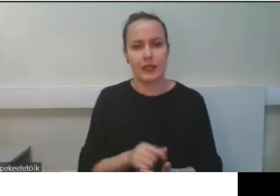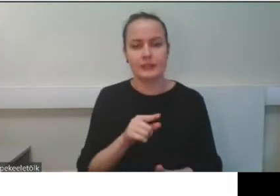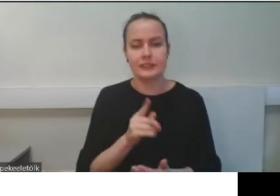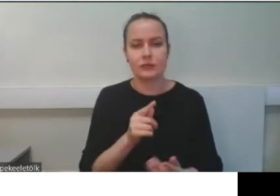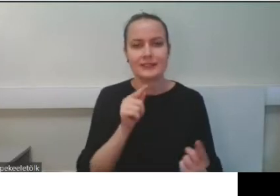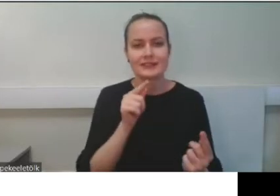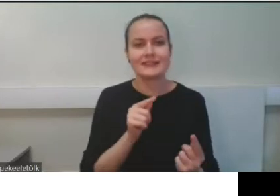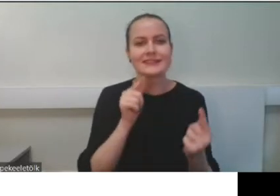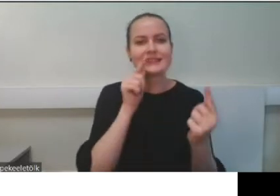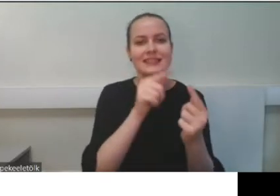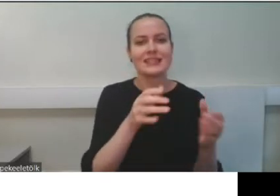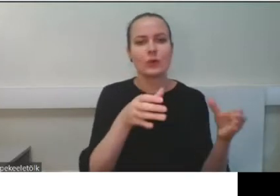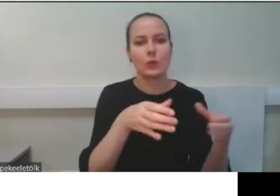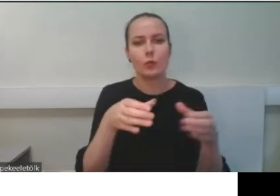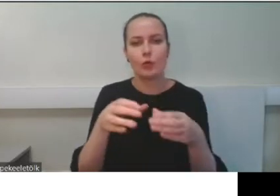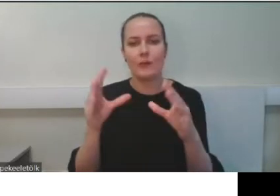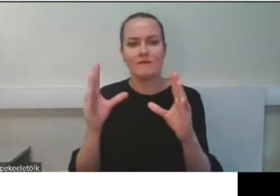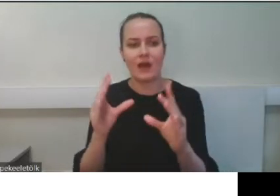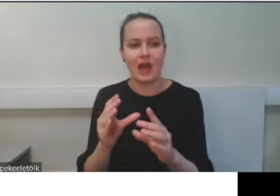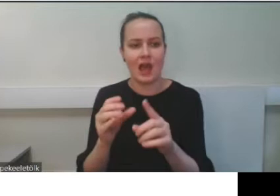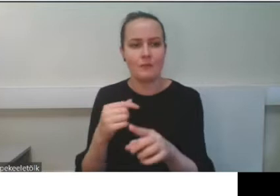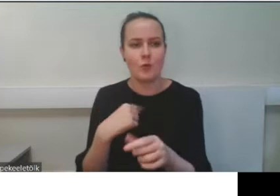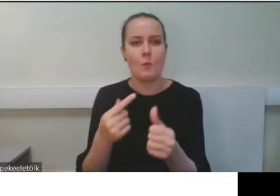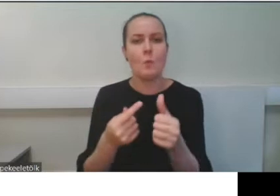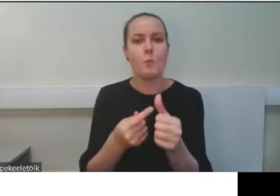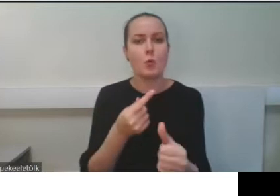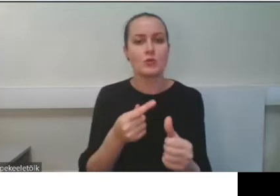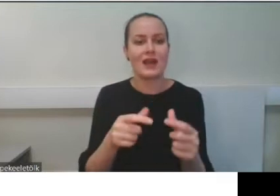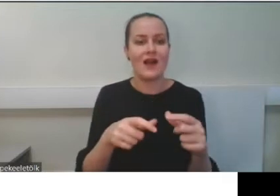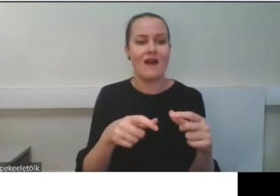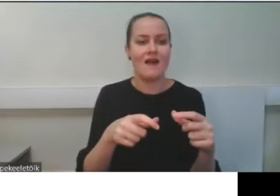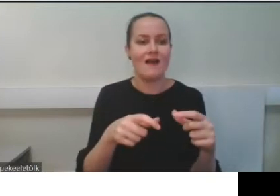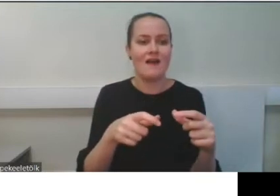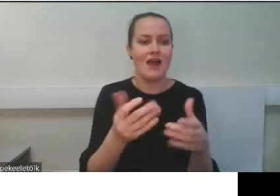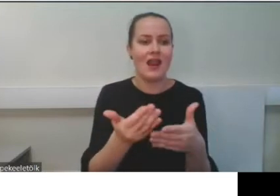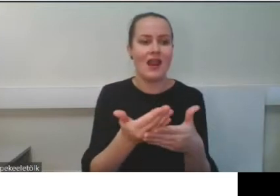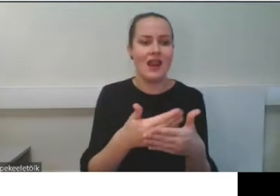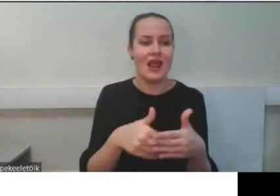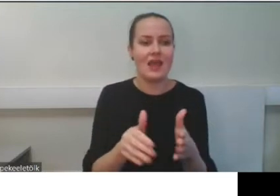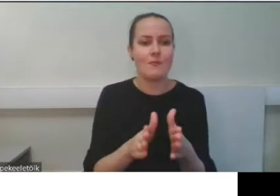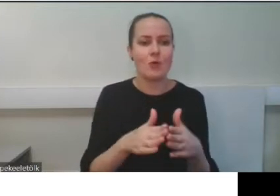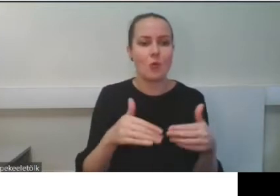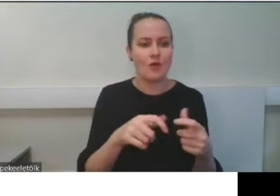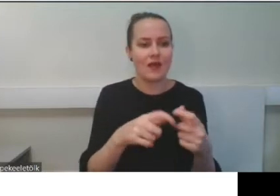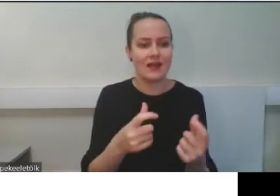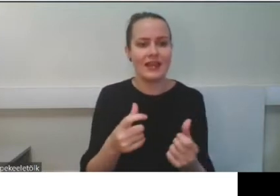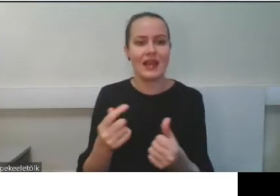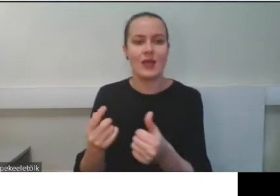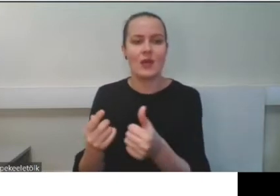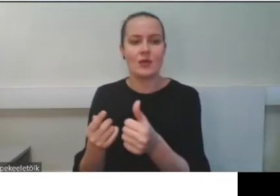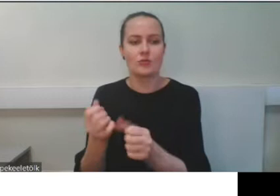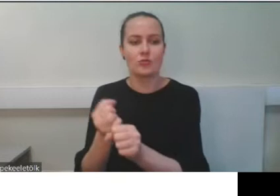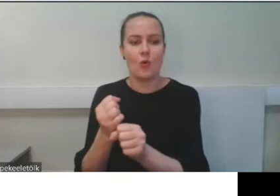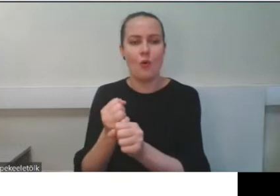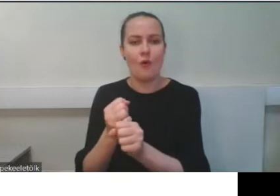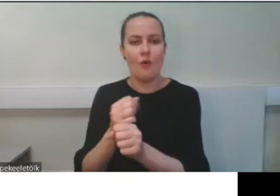Aga mis siit siiski kokkuvõttes võib selle joonise peale öelda, et nii tegevuspiiranguga inimestel kui vähenenud